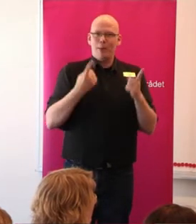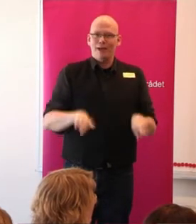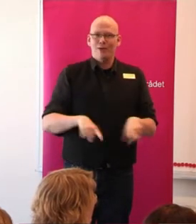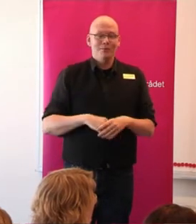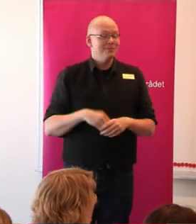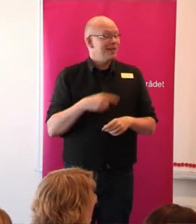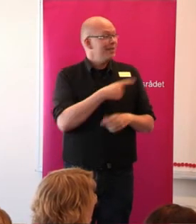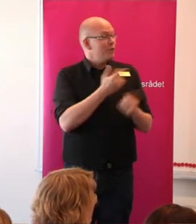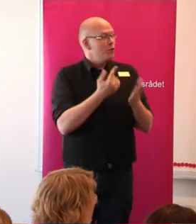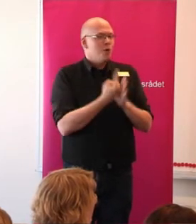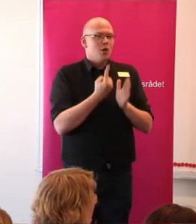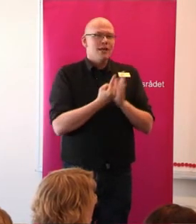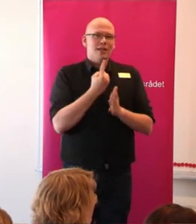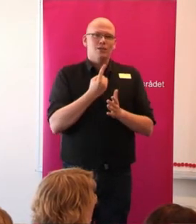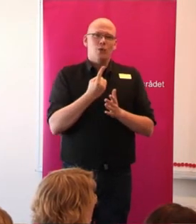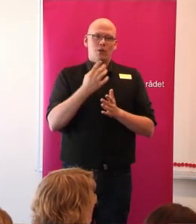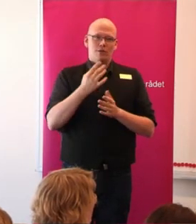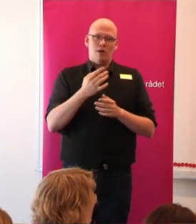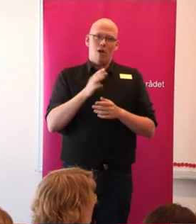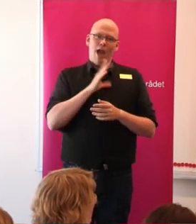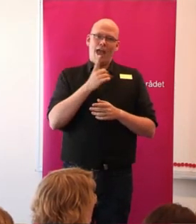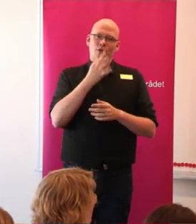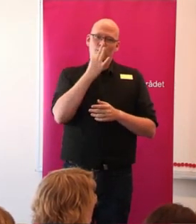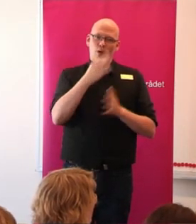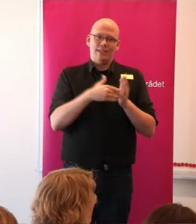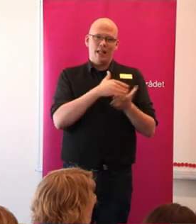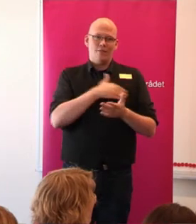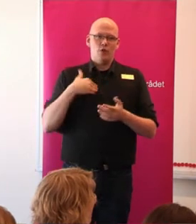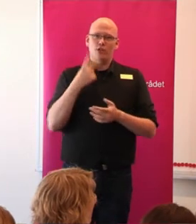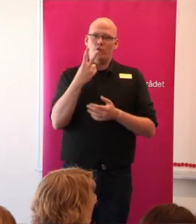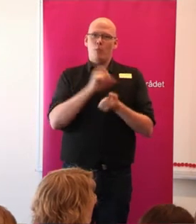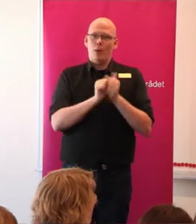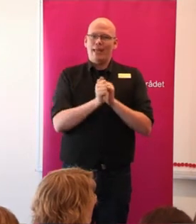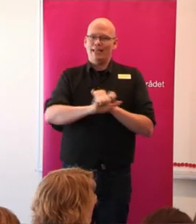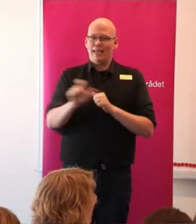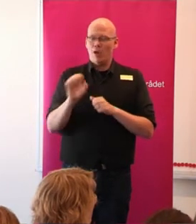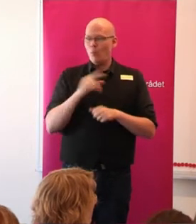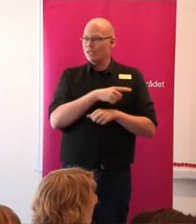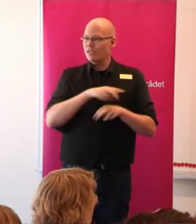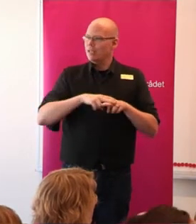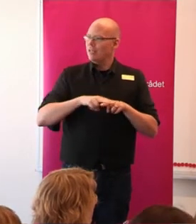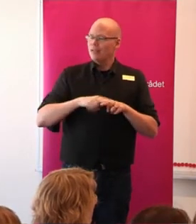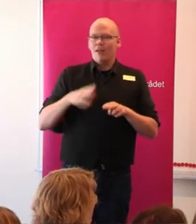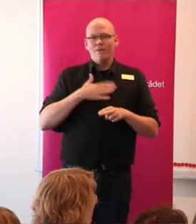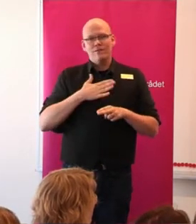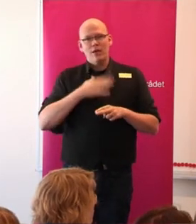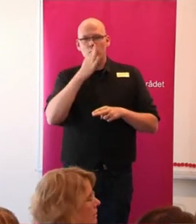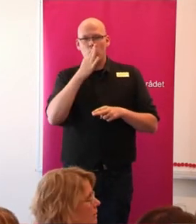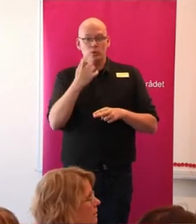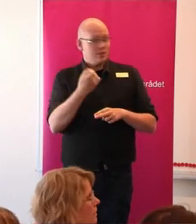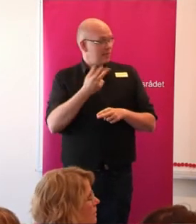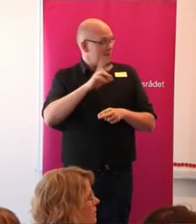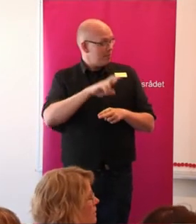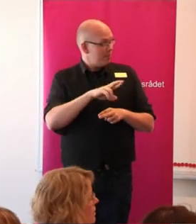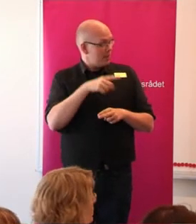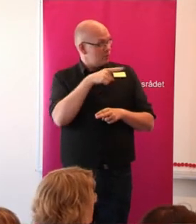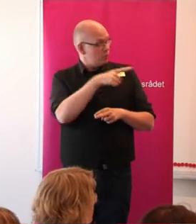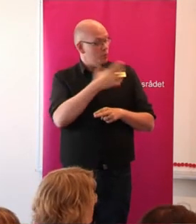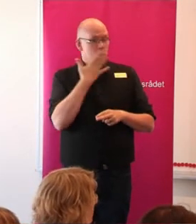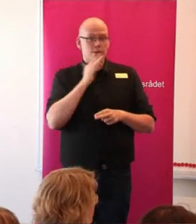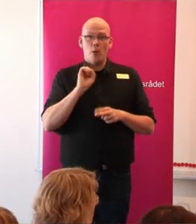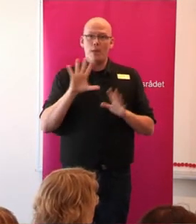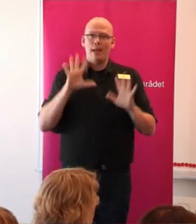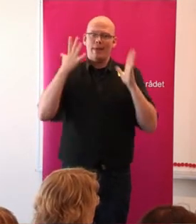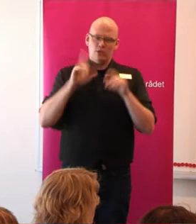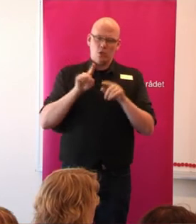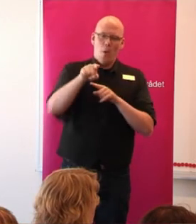ska få möjlighet att skicka med en fråga till våra två politiker som kommer om ni känner att det är någonting. Jag noterar din fråga här om det livslånga